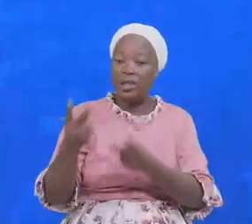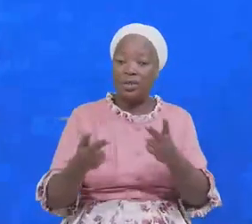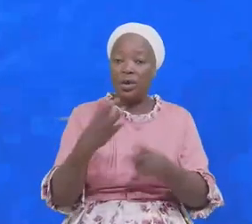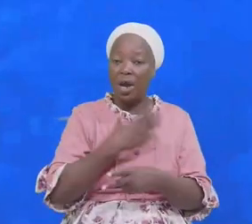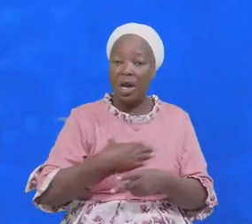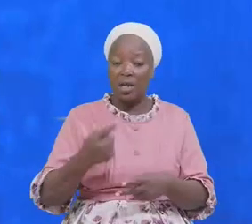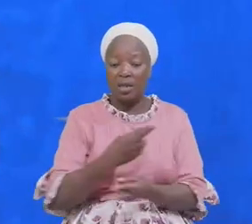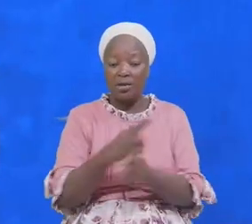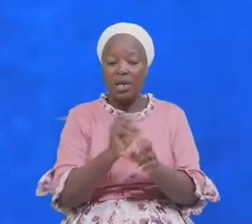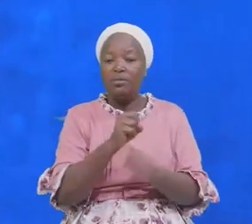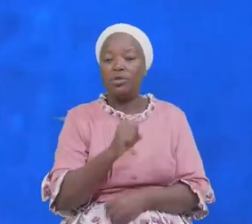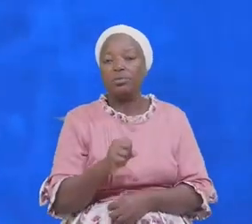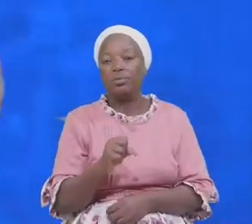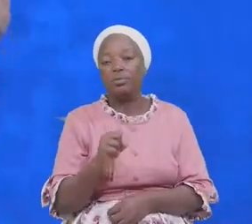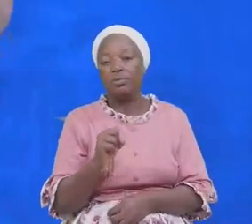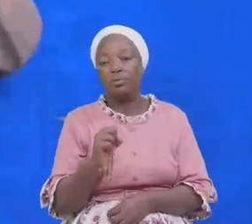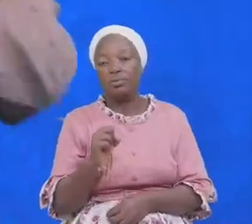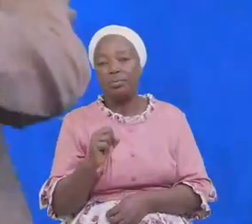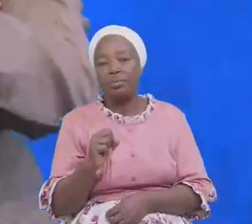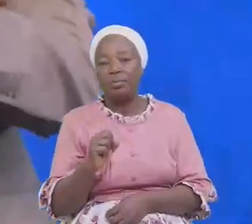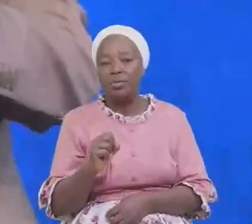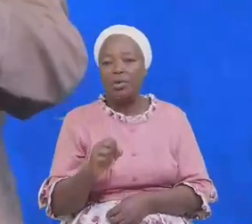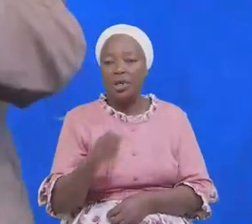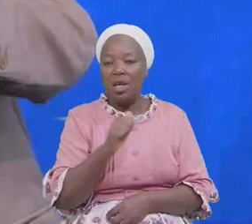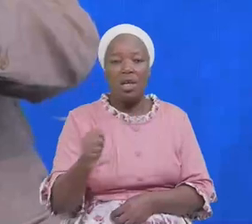La visitation et la rédemption.